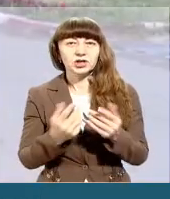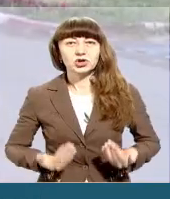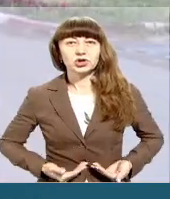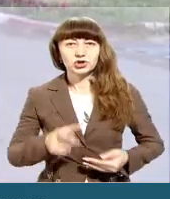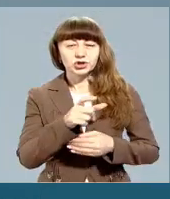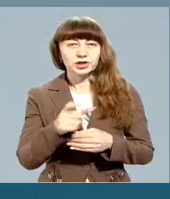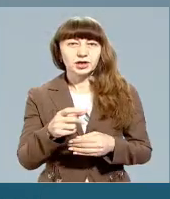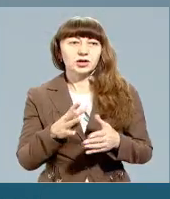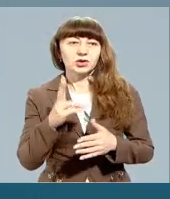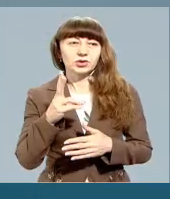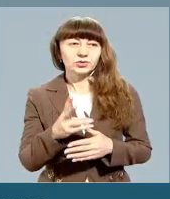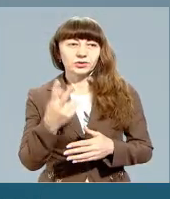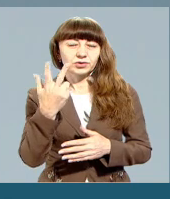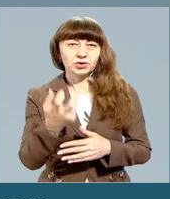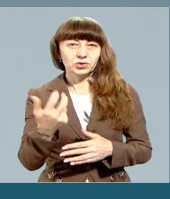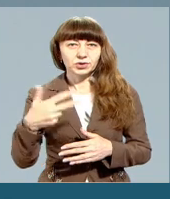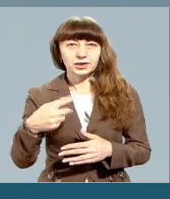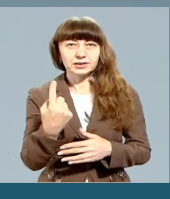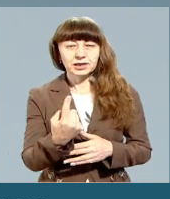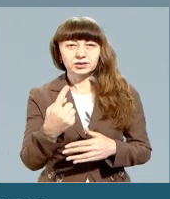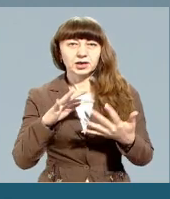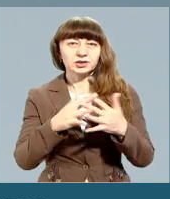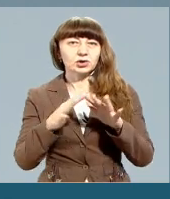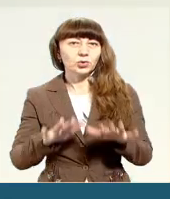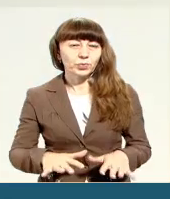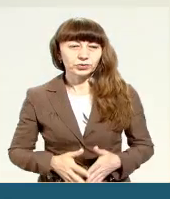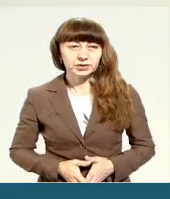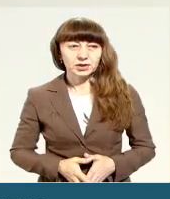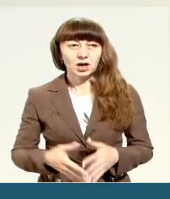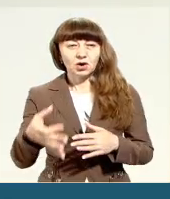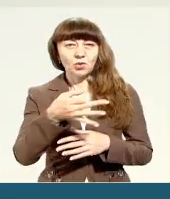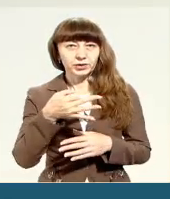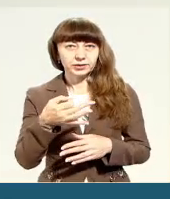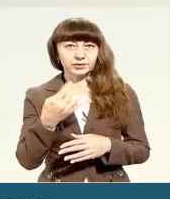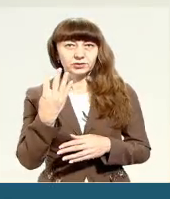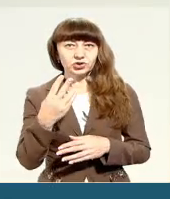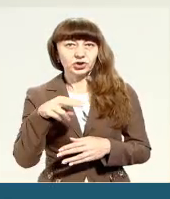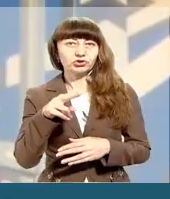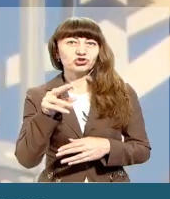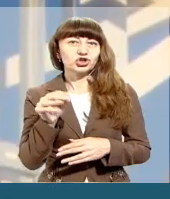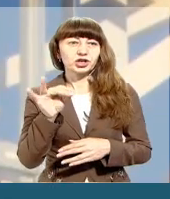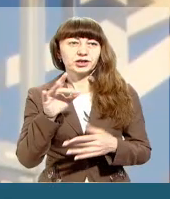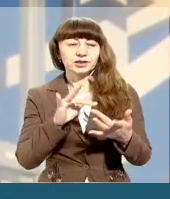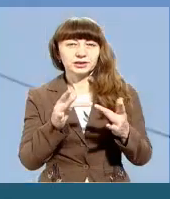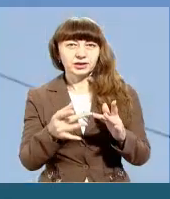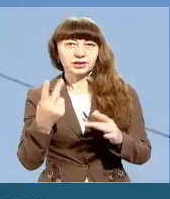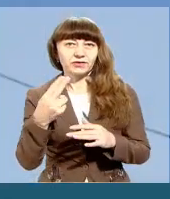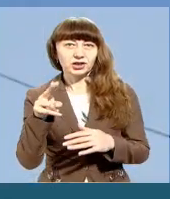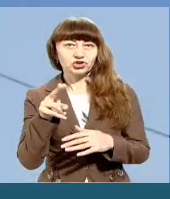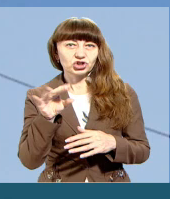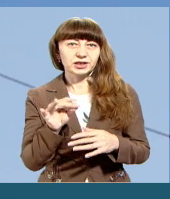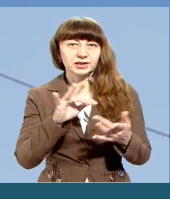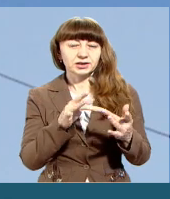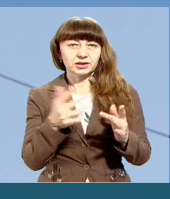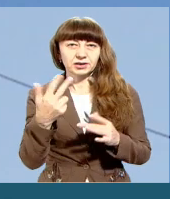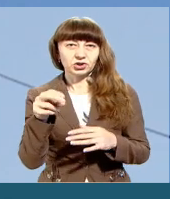мекенінде 4G интернет, 2G және 3G 161 ауылда қол жетімді. Тағы да басқа олқылықтарды жою үшін